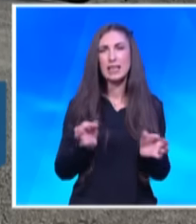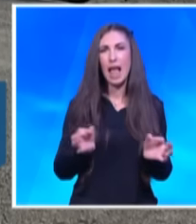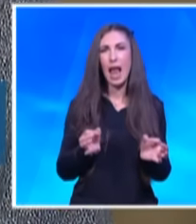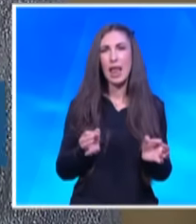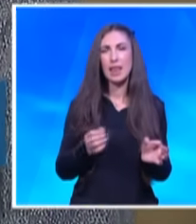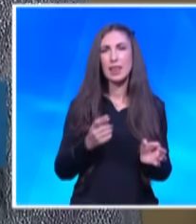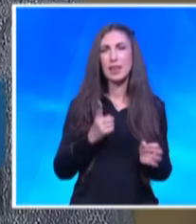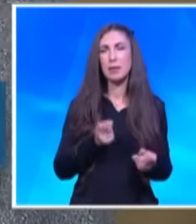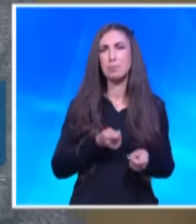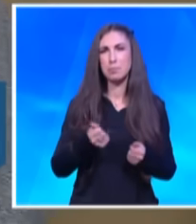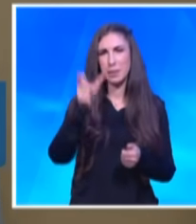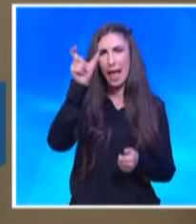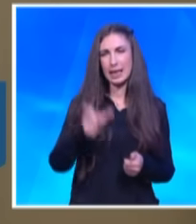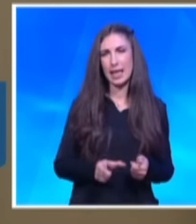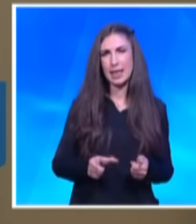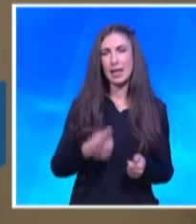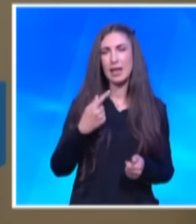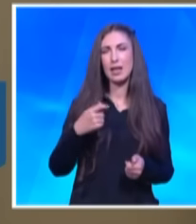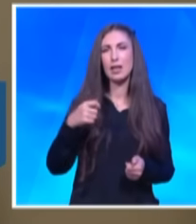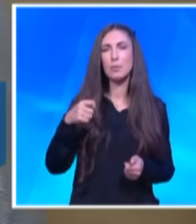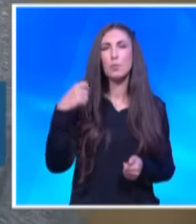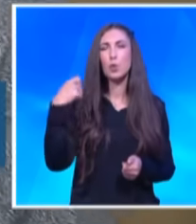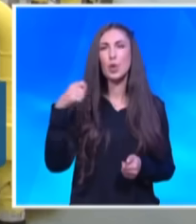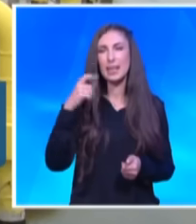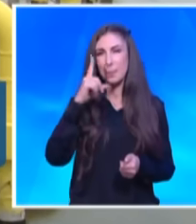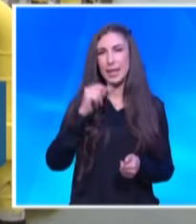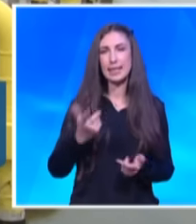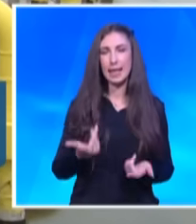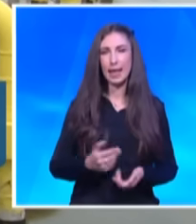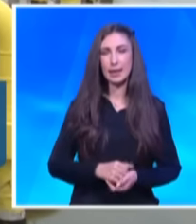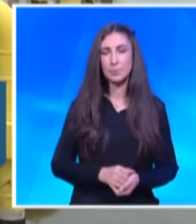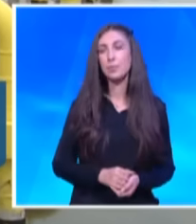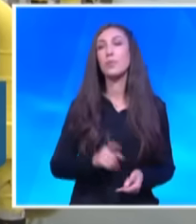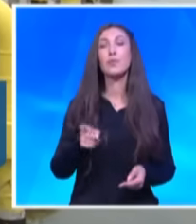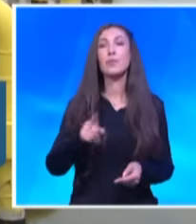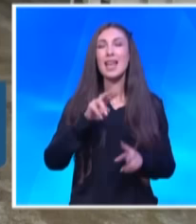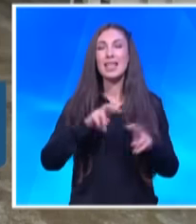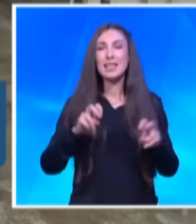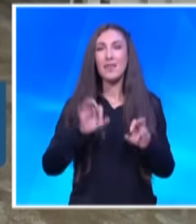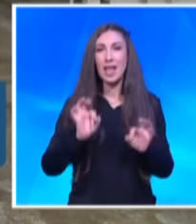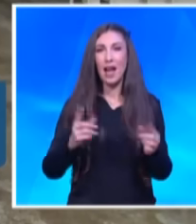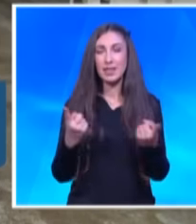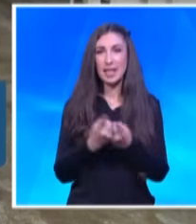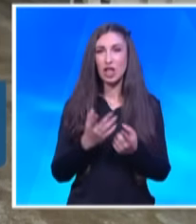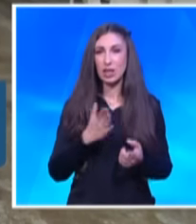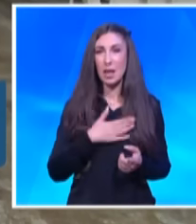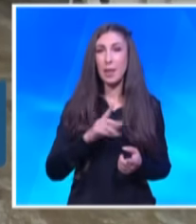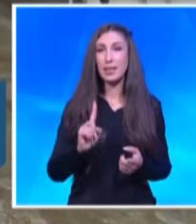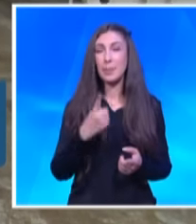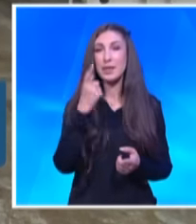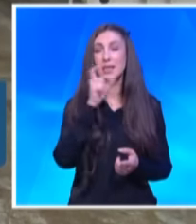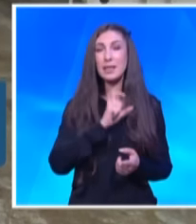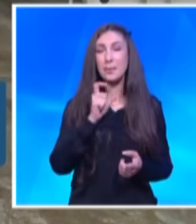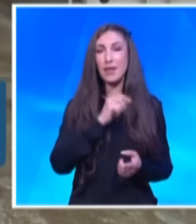специален пратеник на президента Путин именно по тези въпроси. Според разследването, такава среща е имало и на